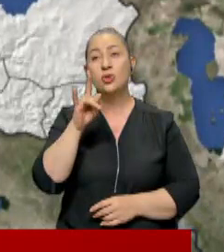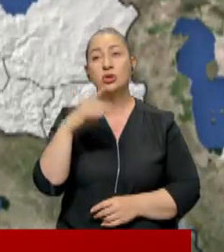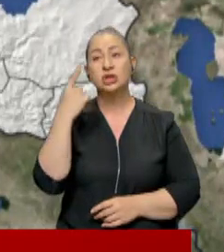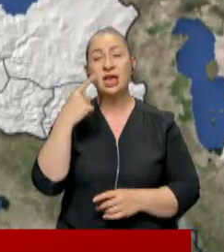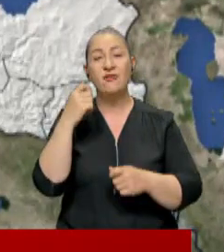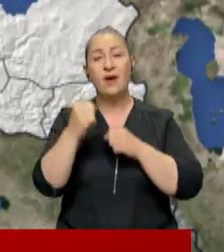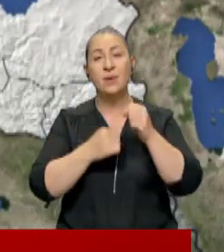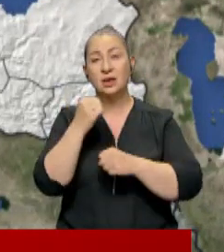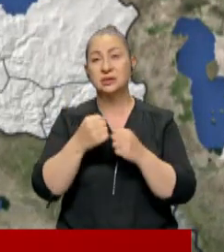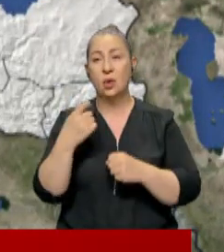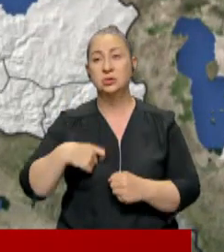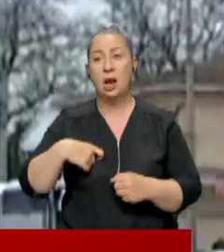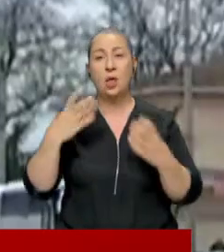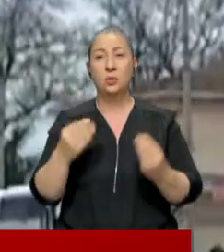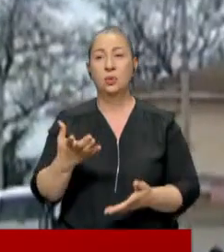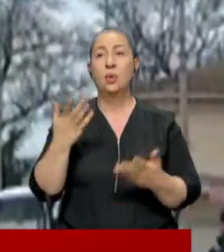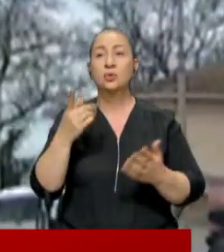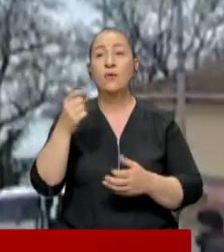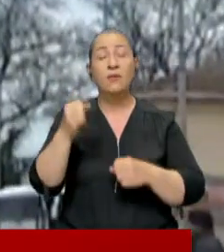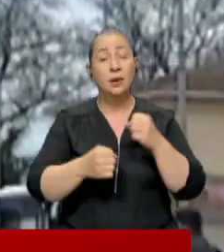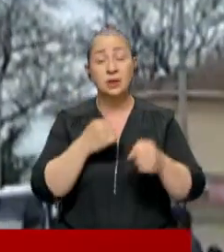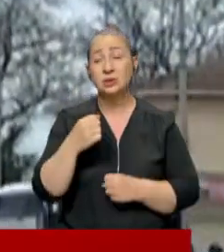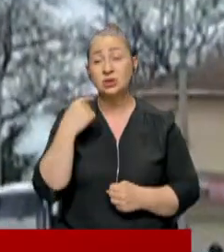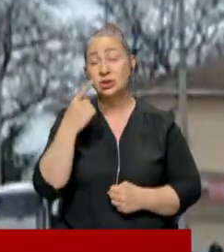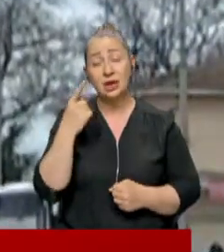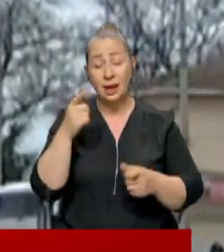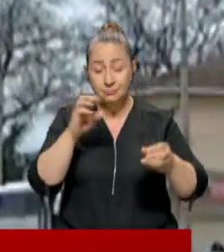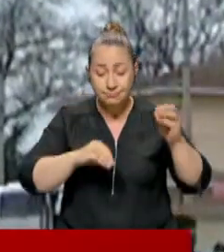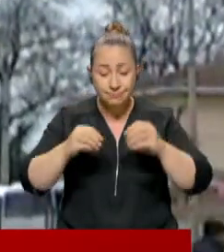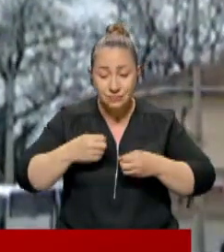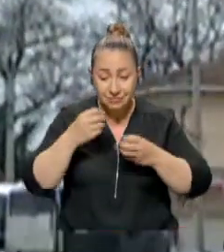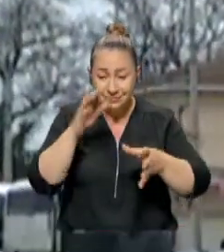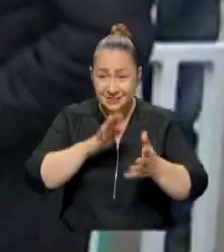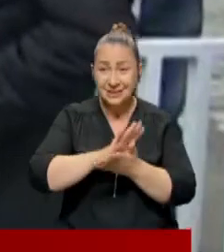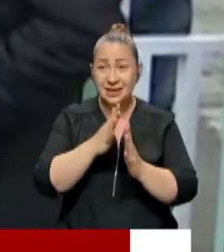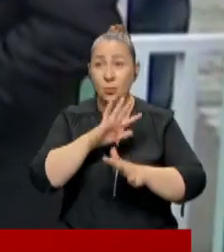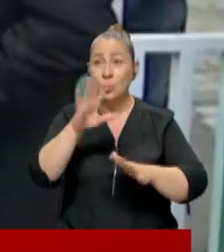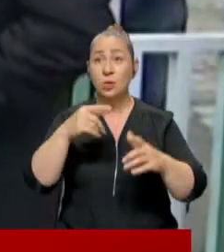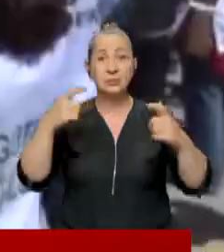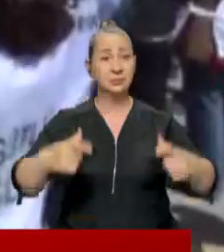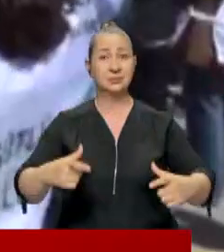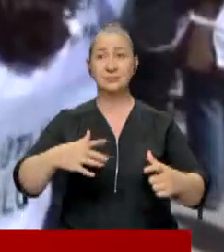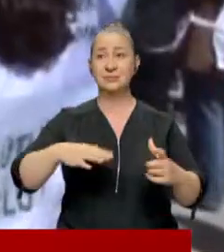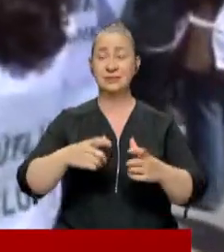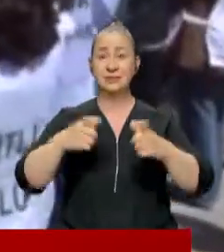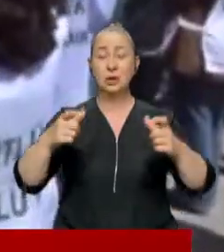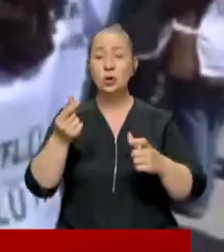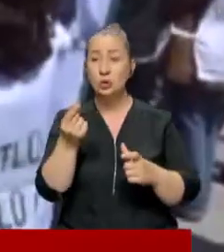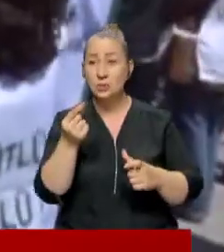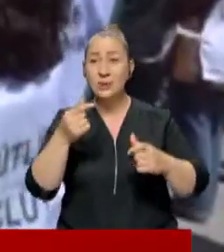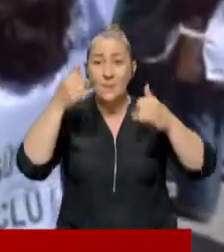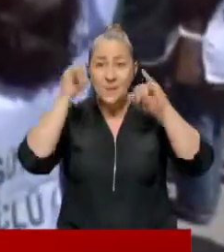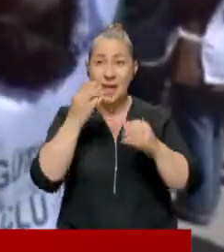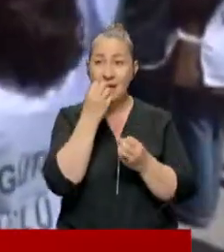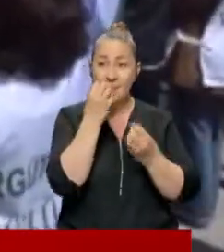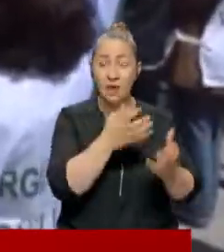şeker fabrikası özelleştirildi. Oysa o fabrikalar şeker üretiminin yanı sıra tüm bölgeyi kalkındırıyordu. Küspesi hayvana yem